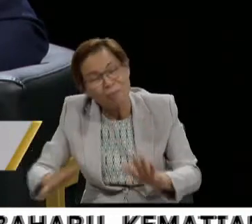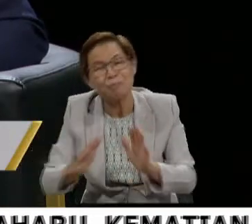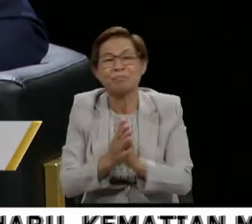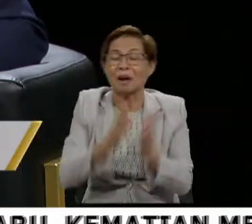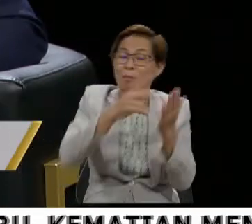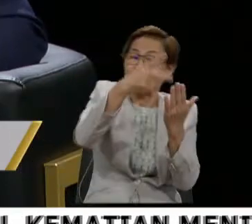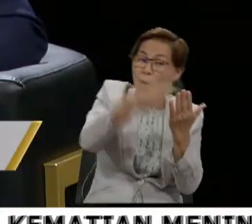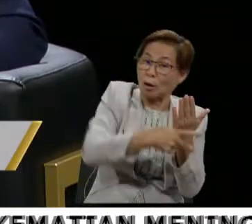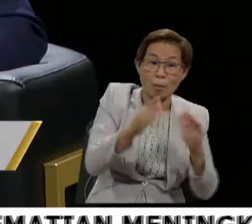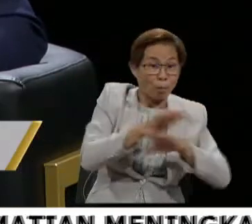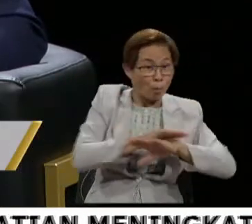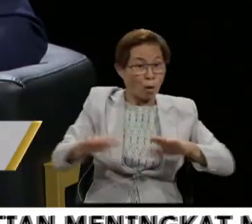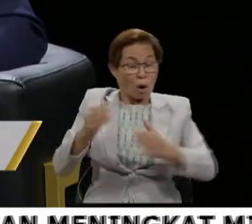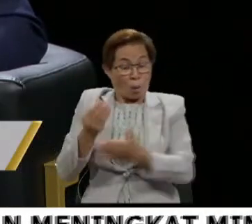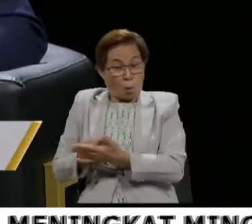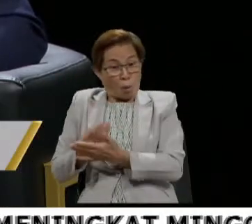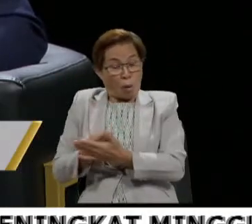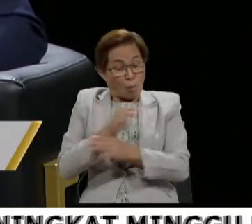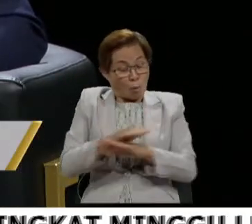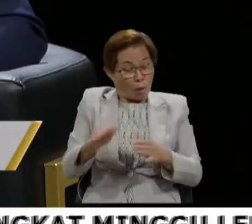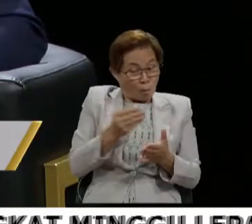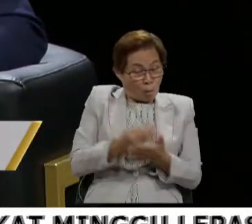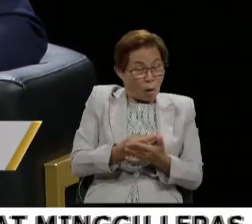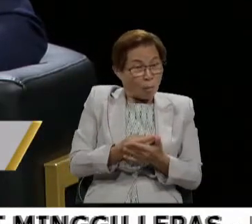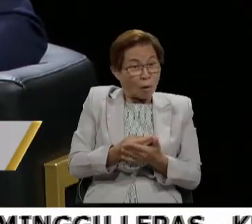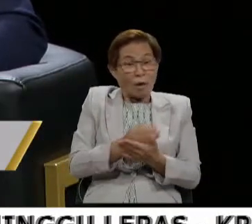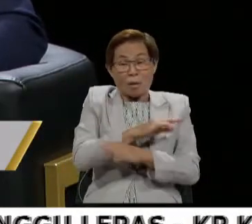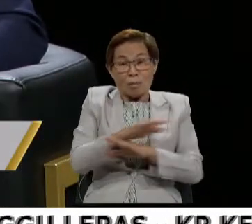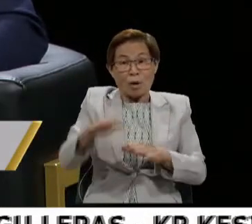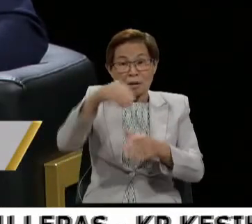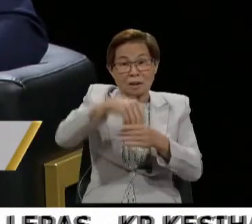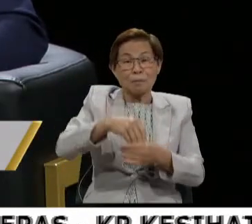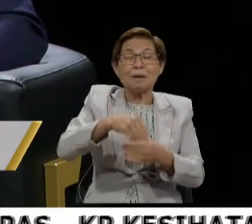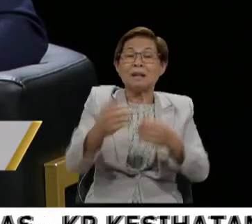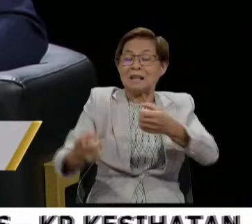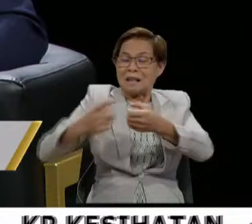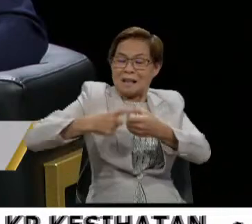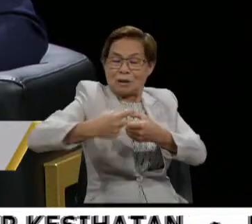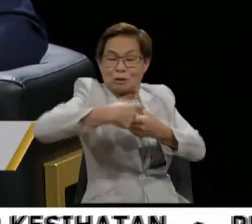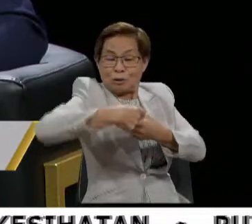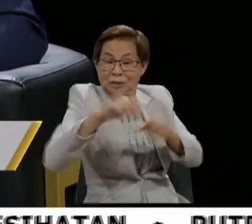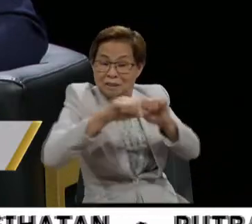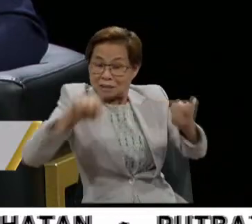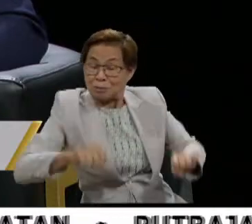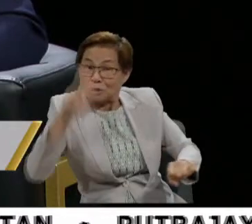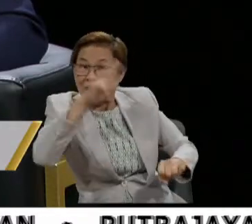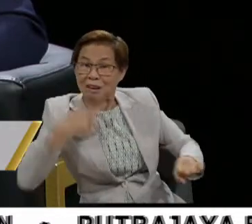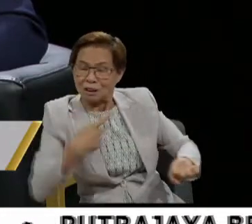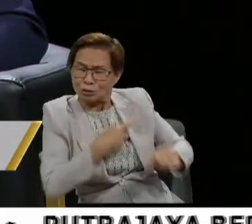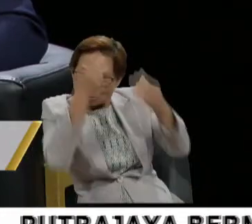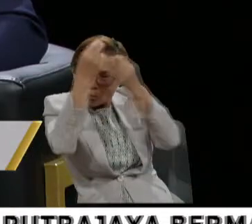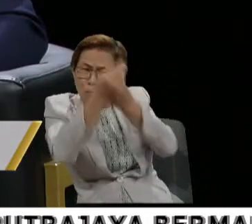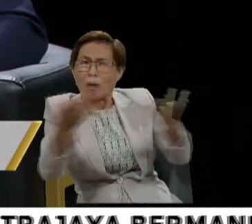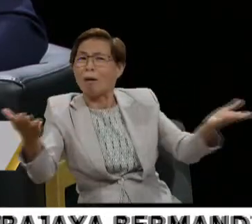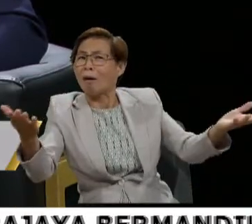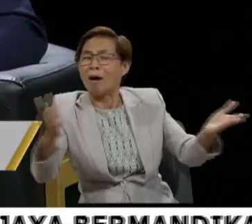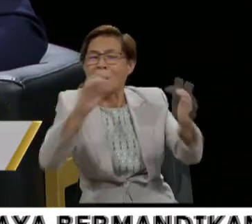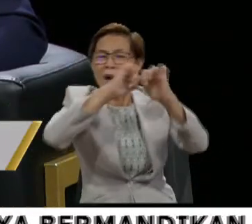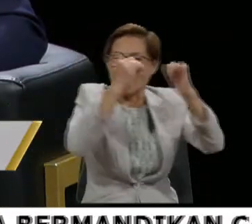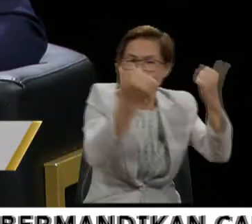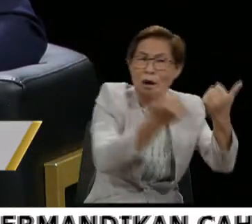inisiatif-inisiatif yang bukan fiskal ya ni inisiatif industri dalam ekosistem kerajaan yang kita telah buat pengumuman melalui